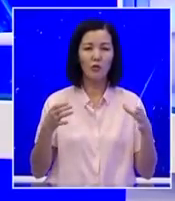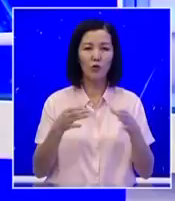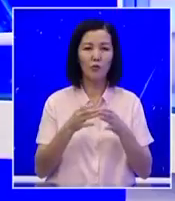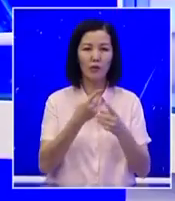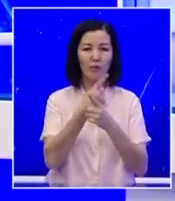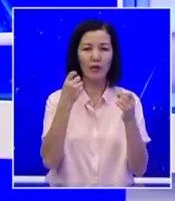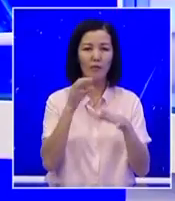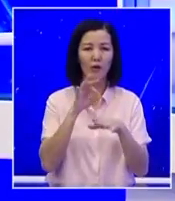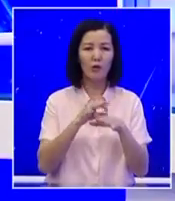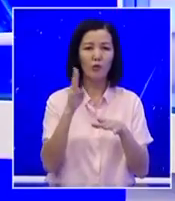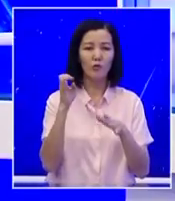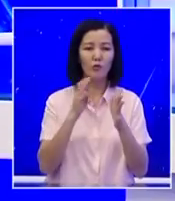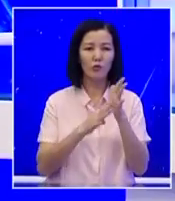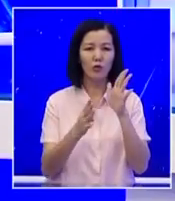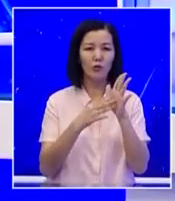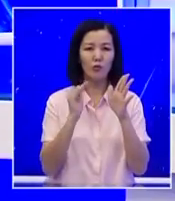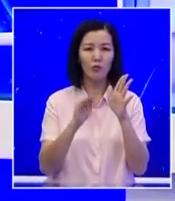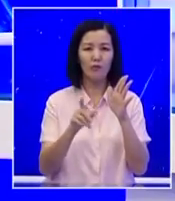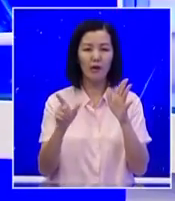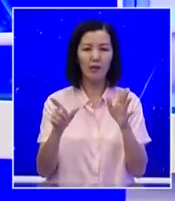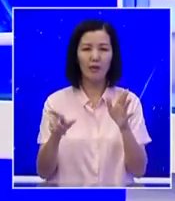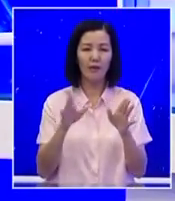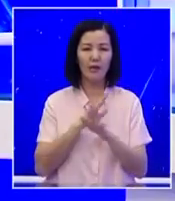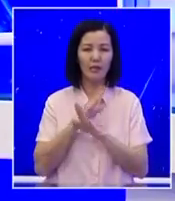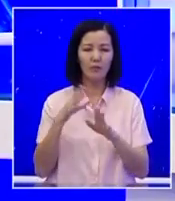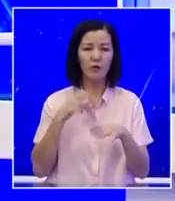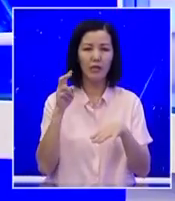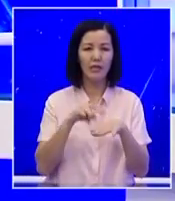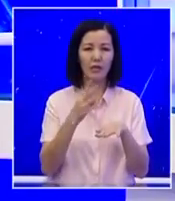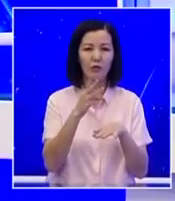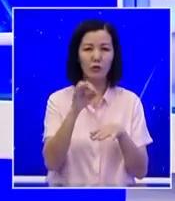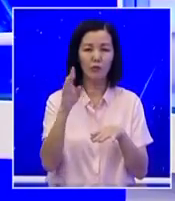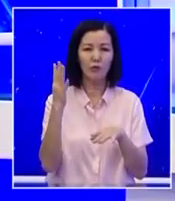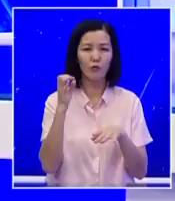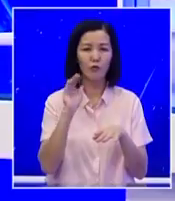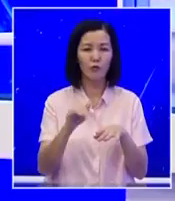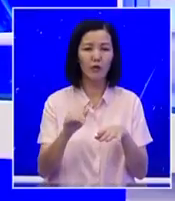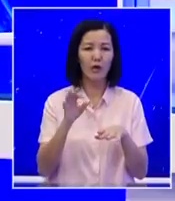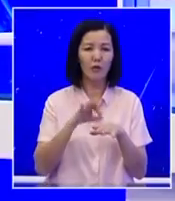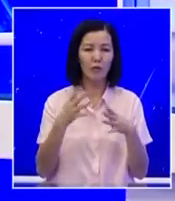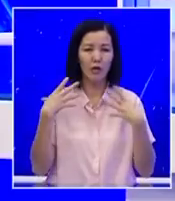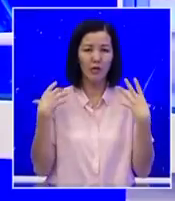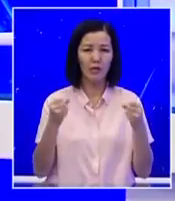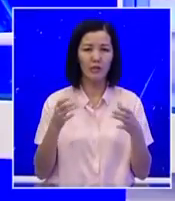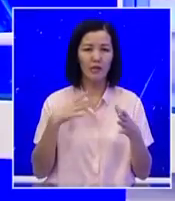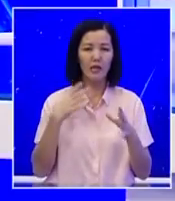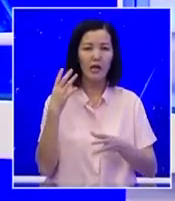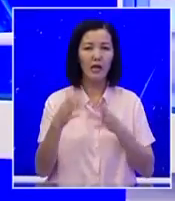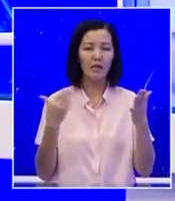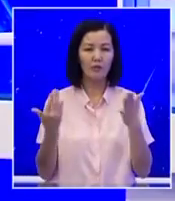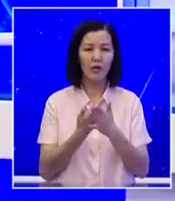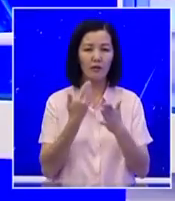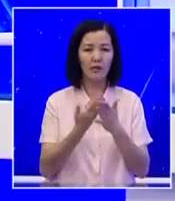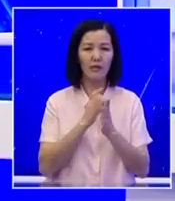сүйенсек, індеттен 399 мың адам қайтыс болды. Дәрігерлер 3 миллион 400 мыңға жуық науқасты айықтырып, қатарға қосыпты.